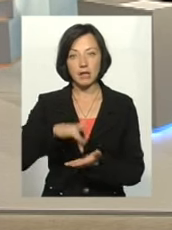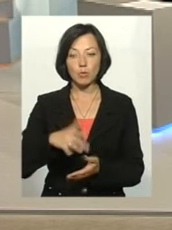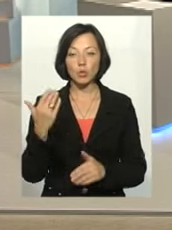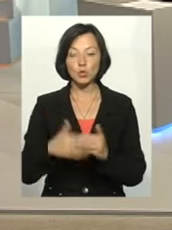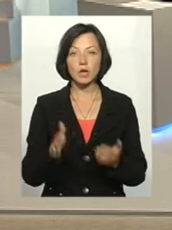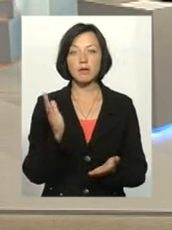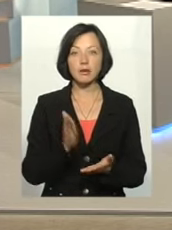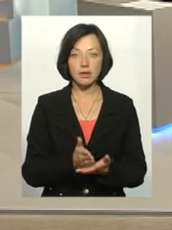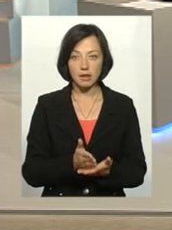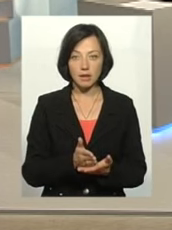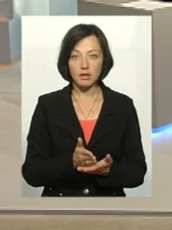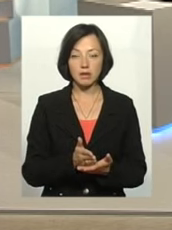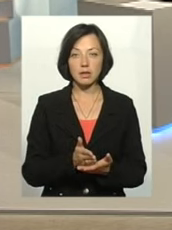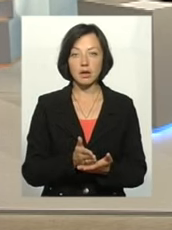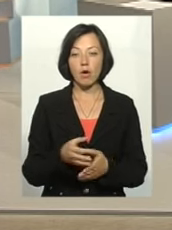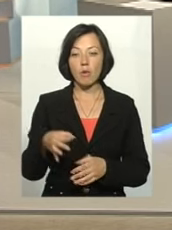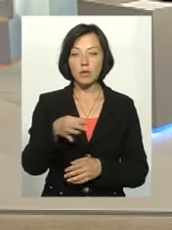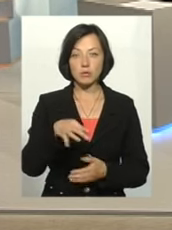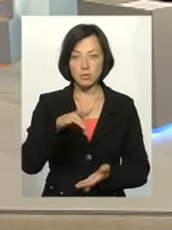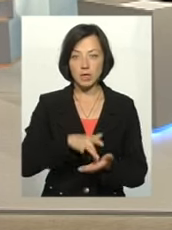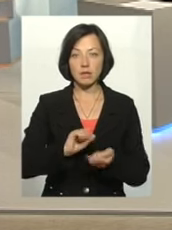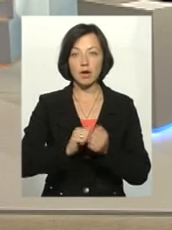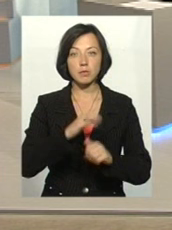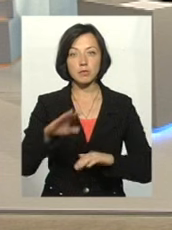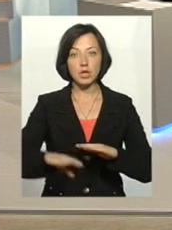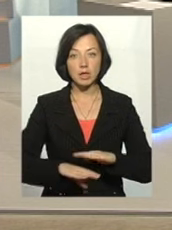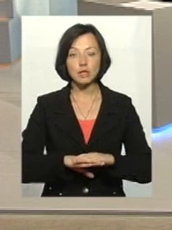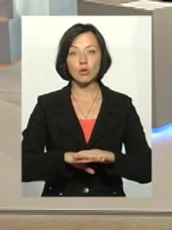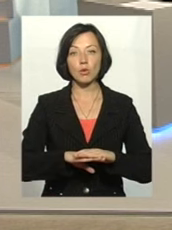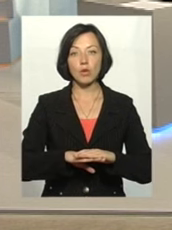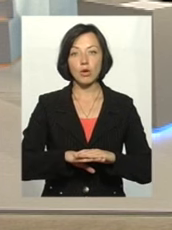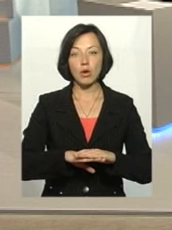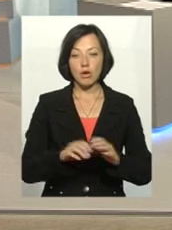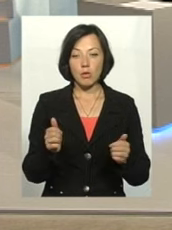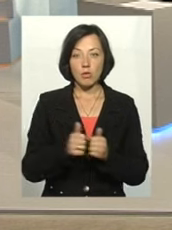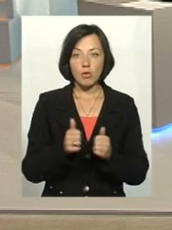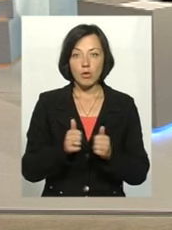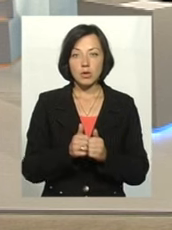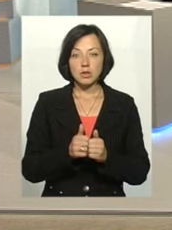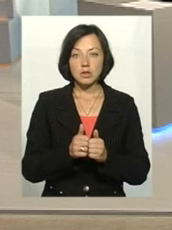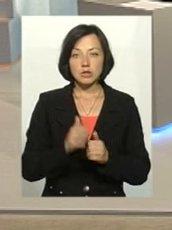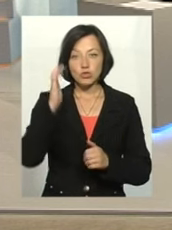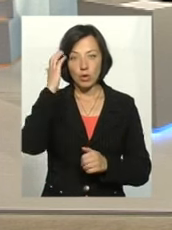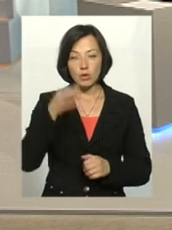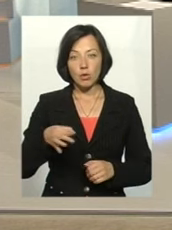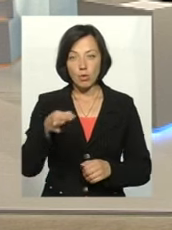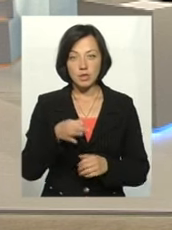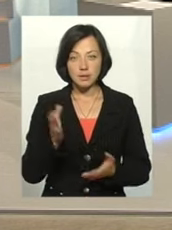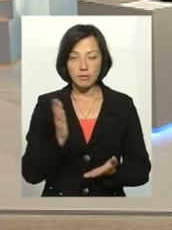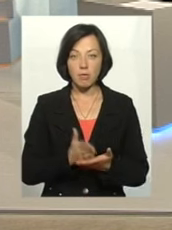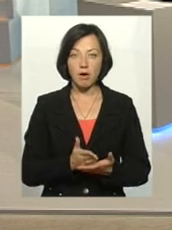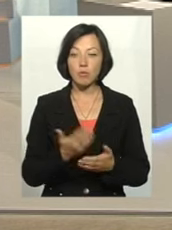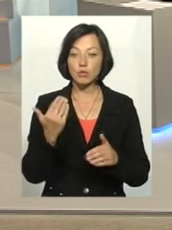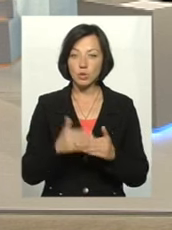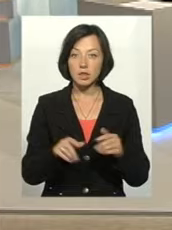є, зокрема, і в обласному центрі, в Кам'янці-Подільському, поруч біля Хмельницького Чорний острів маємо, де